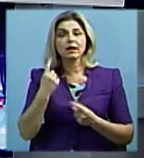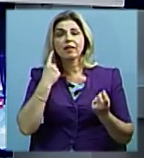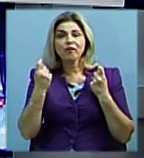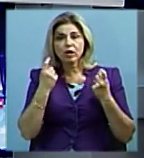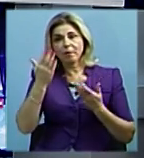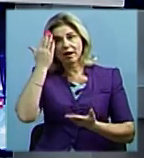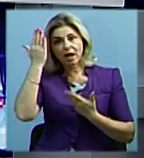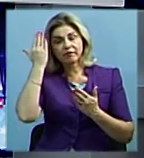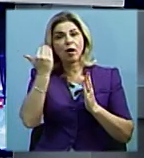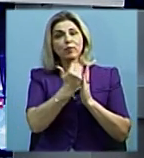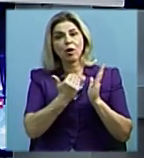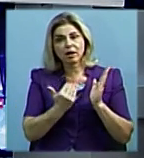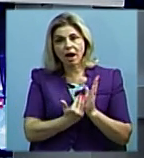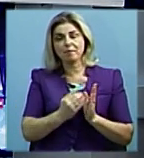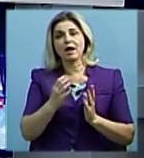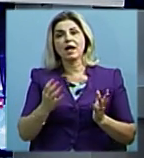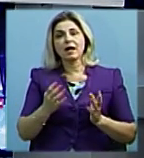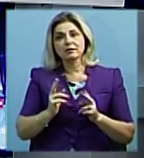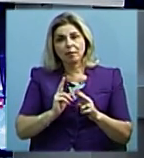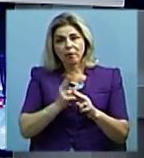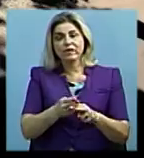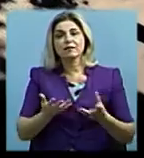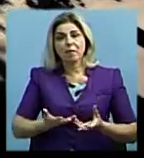інформаційно-розважальною акцією «Запобігти, врятувати, допомогти».